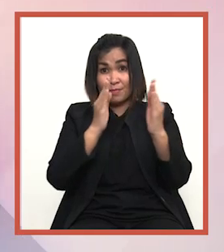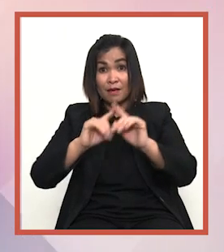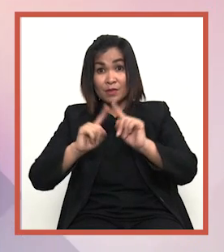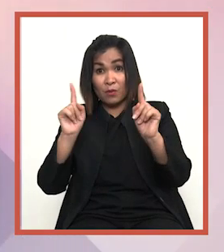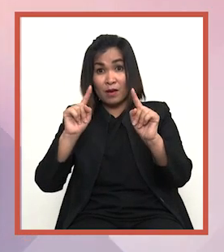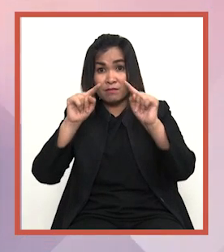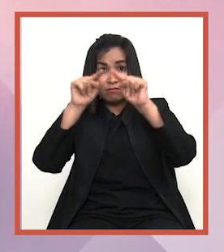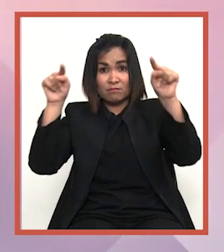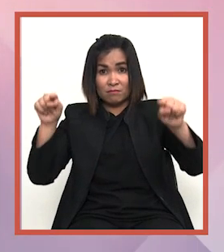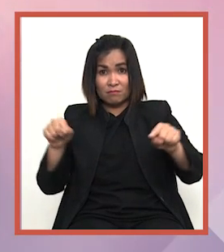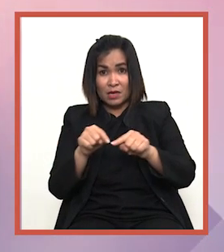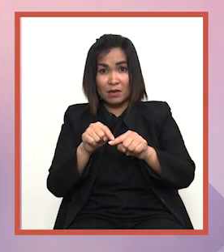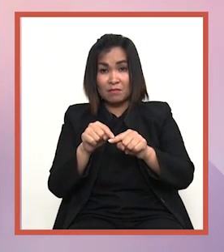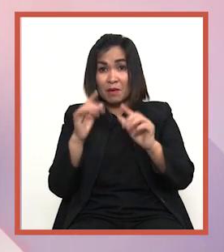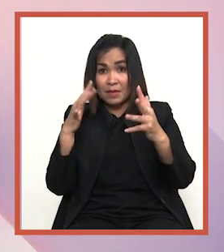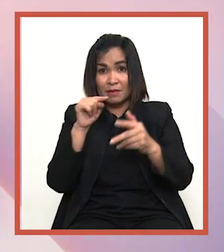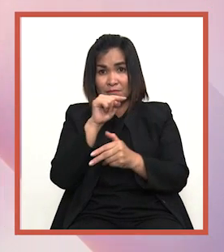กรณ์แล้วก็เส้นประออกนะครับ